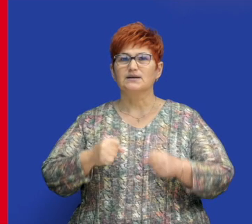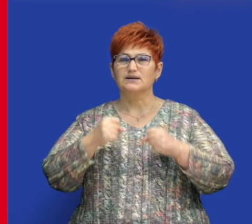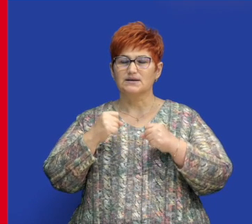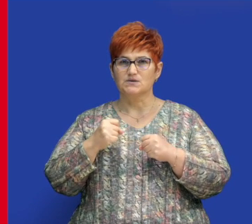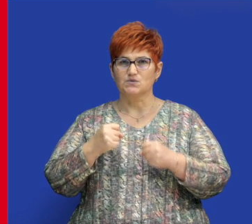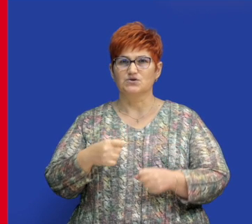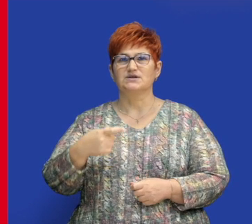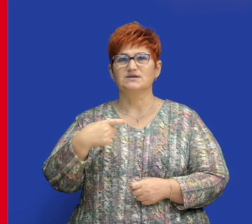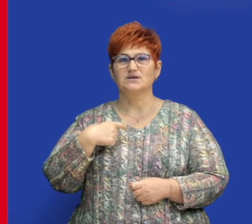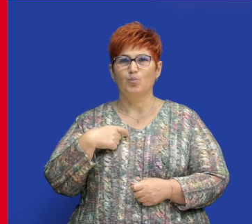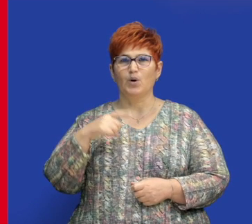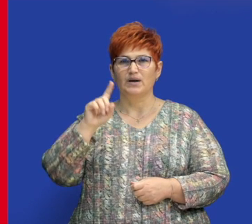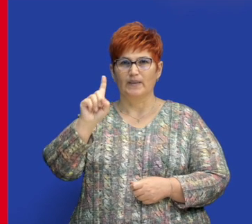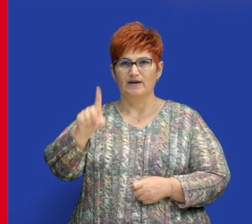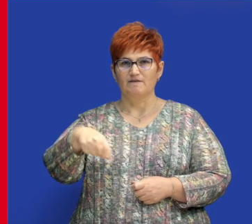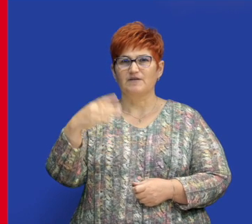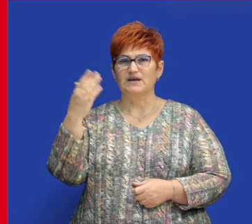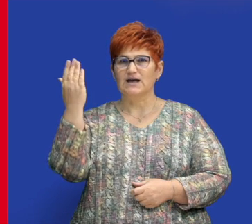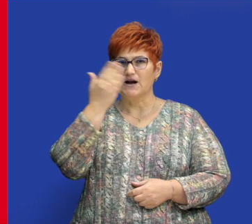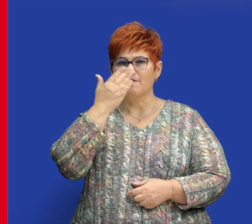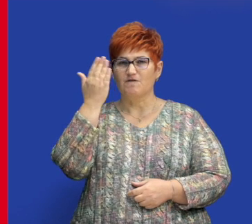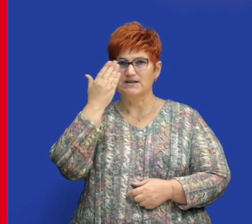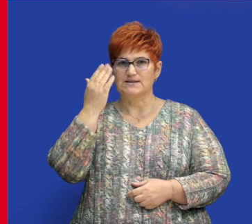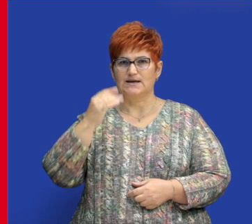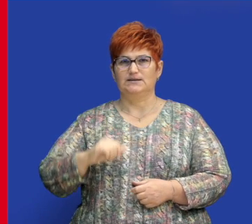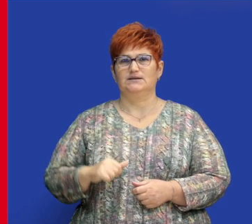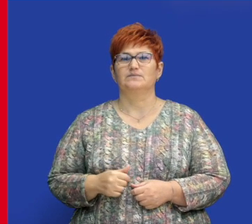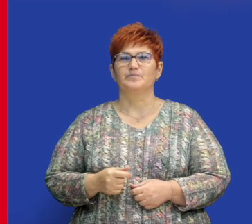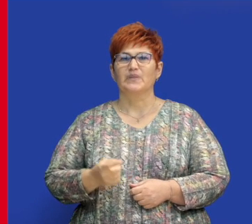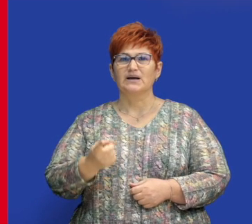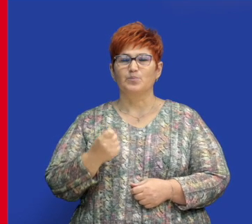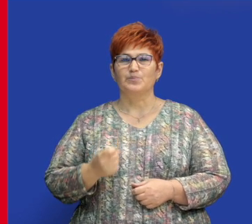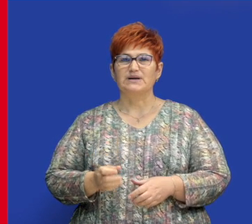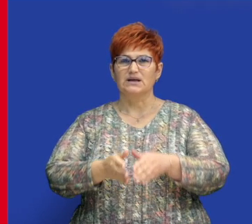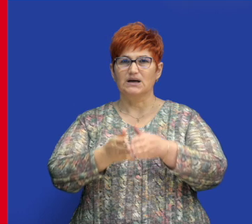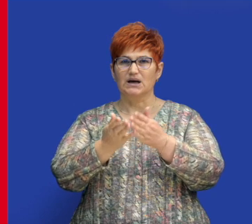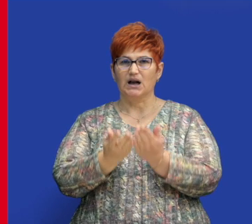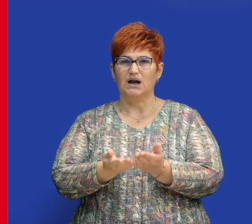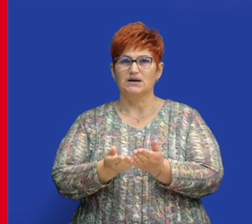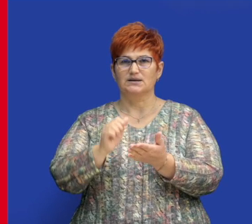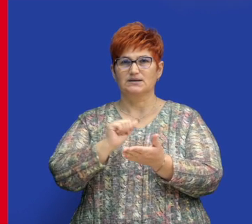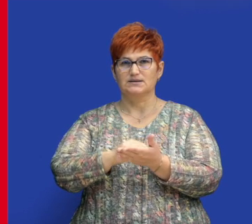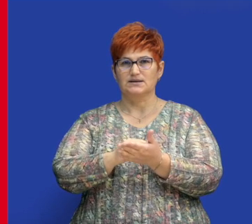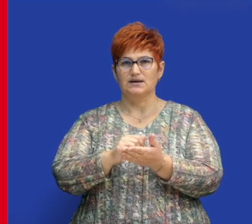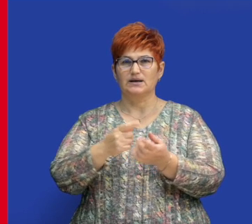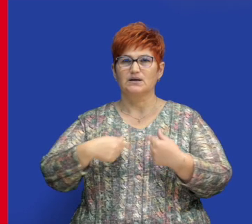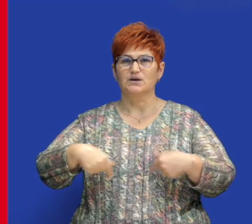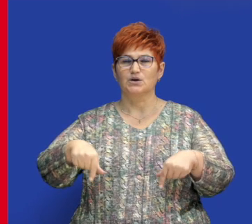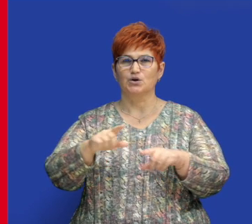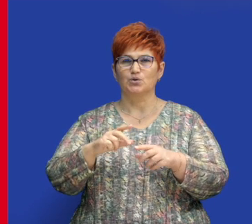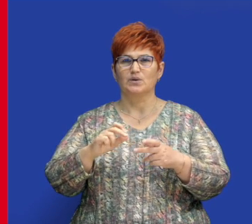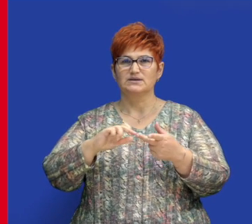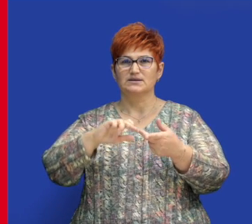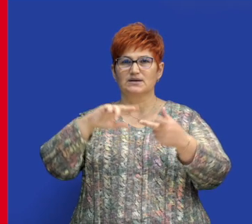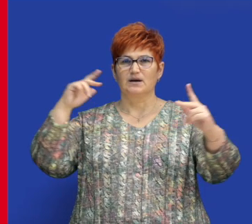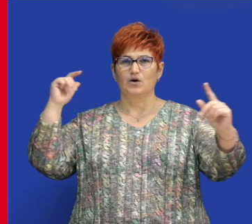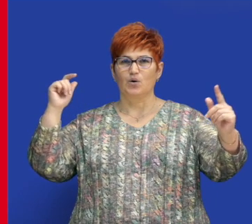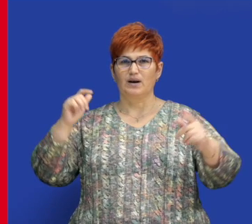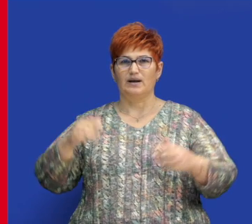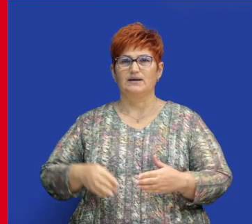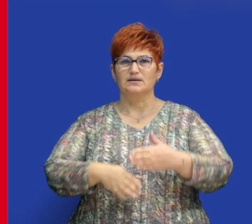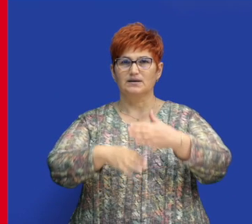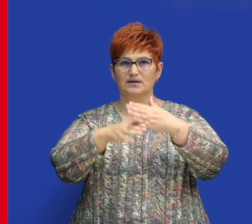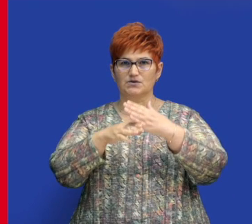életben is a francia szokások alkalmazása a jellemző. Ez az öltözködésre is vonatkozik, bár hatása van a német és a